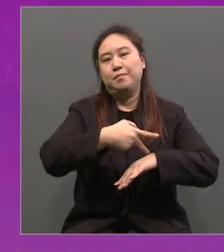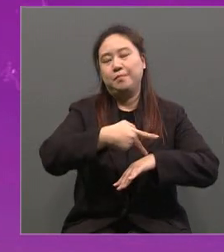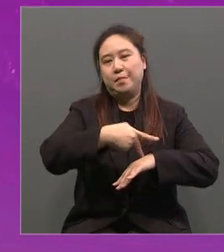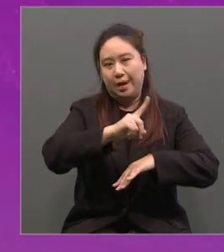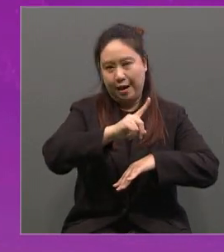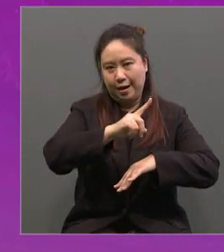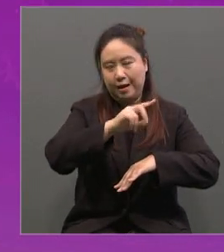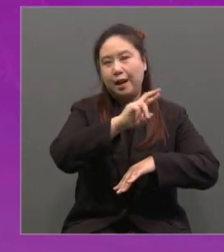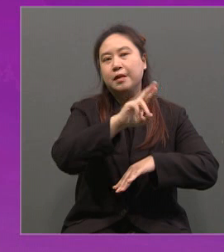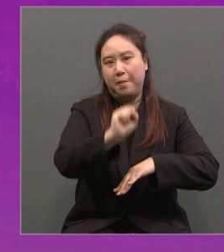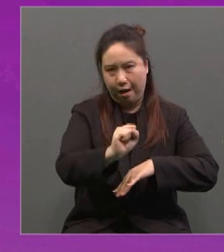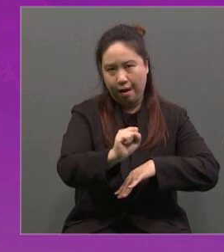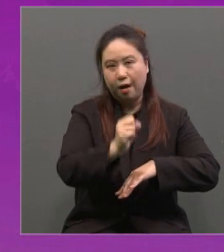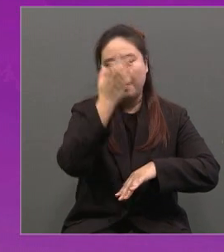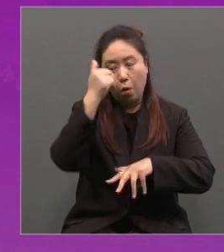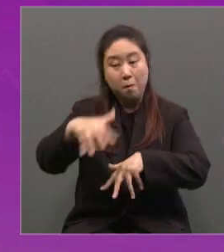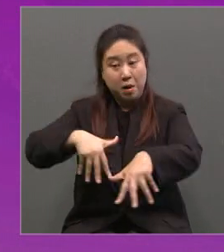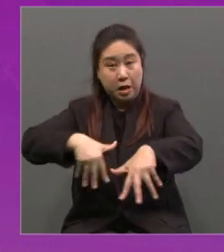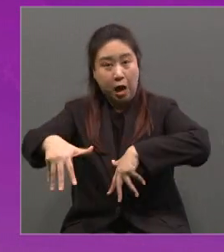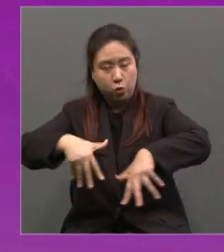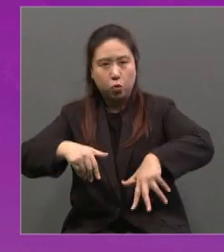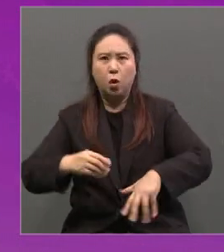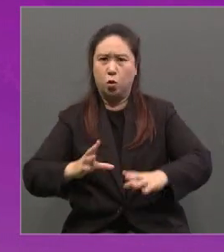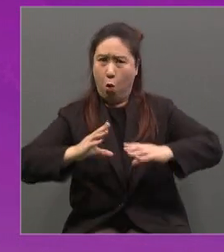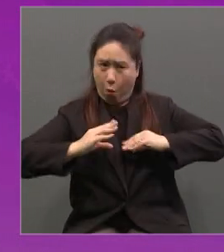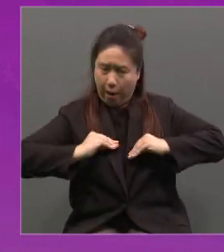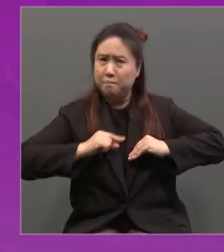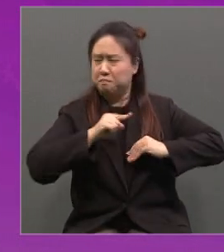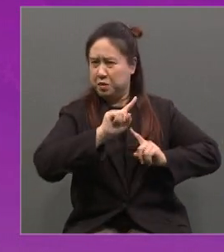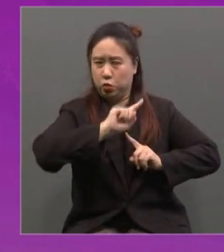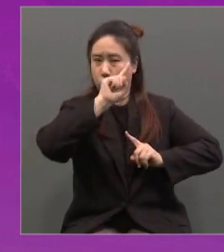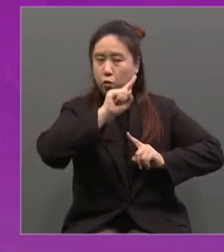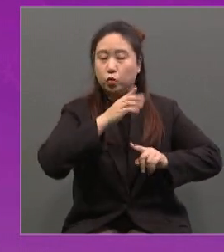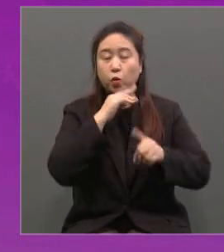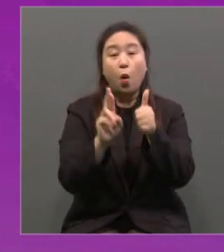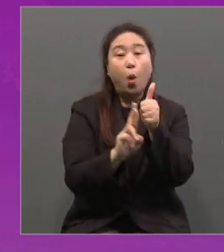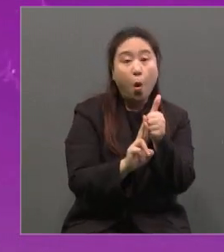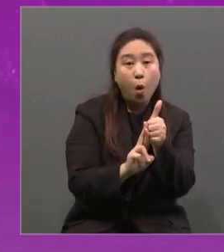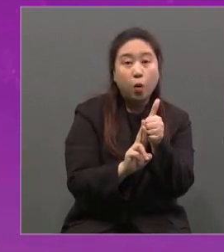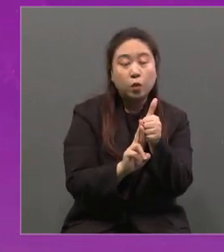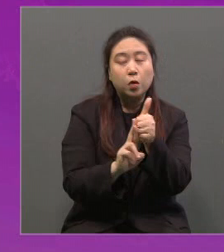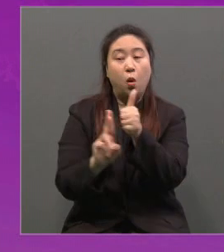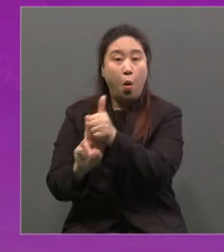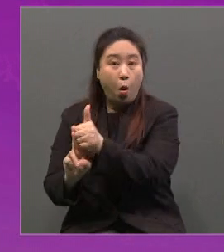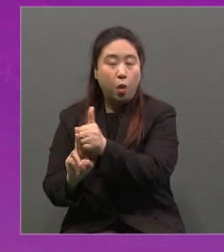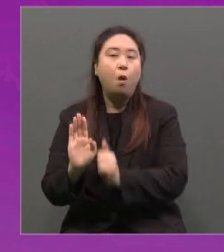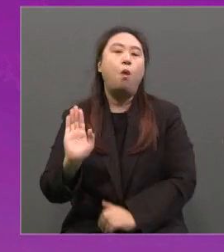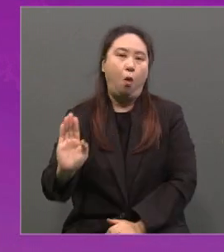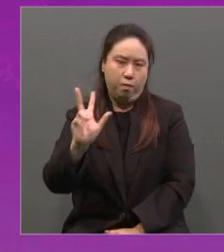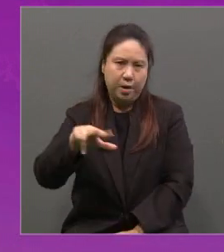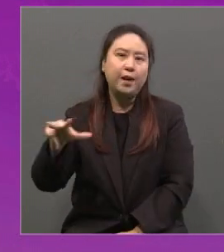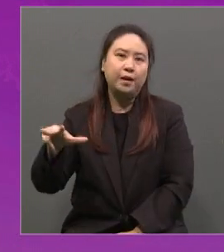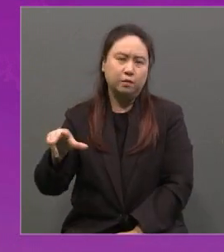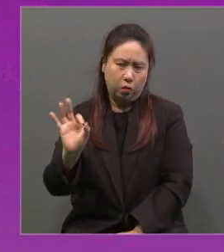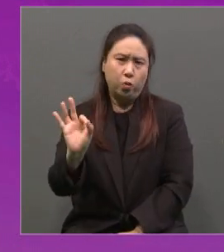เพราะว่าได้รับเสียงในการยอมรับจากประชาชนมากที่สุดส่วนรองประธานสภาทั้งสองคนเป็นของเพื่อไทยอันนี้ก็มีความเหมาะส